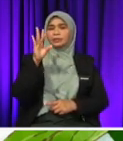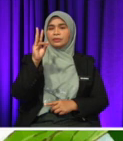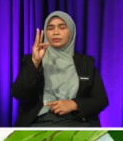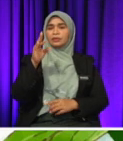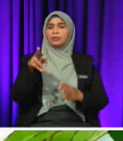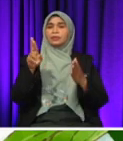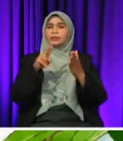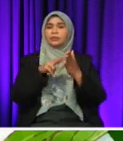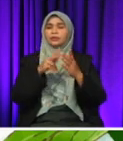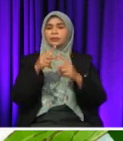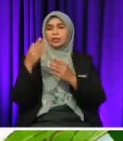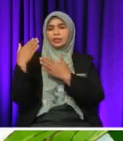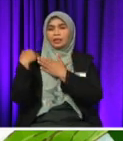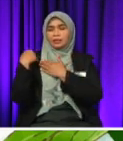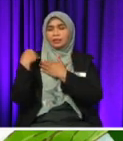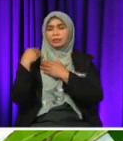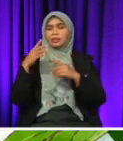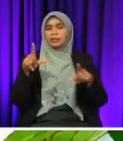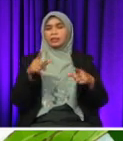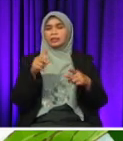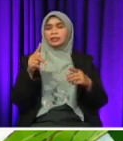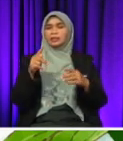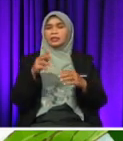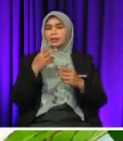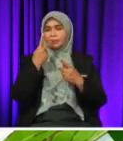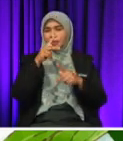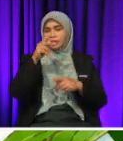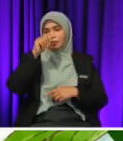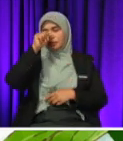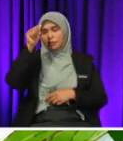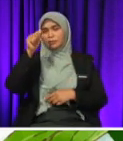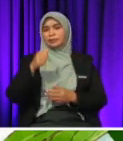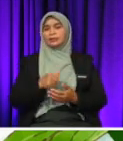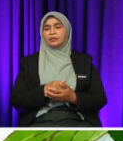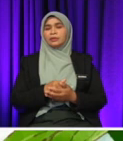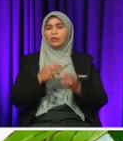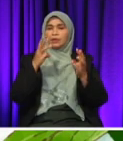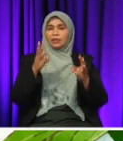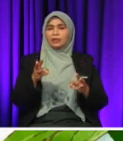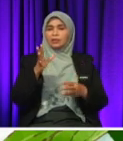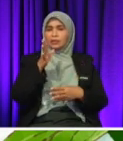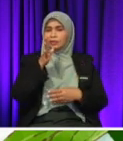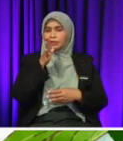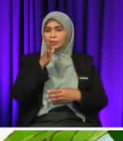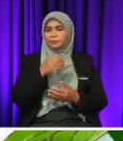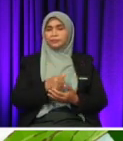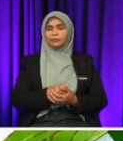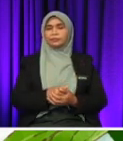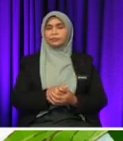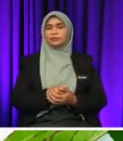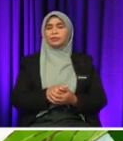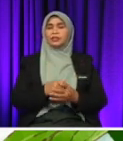tanggung jawab melaksanakan perintah Tuhan wataknya ialah watak seorang ibu jadi Cikgu jawaban saya ialah